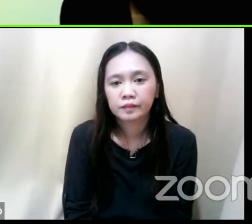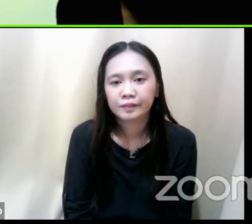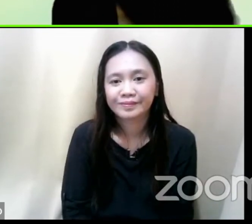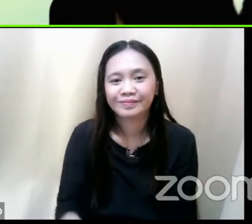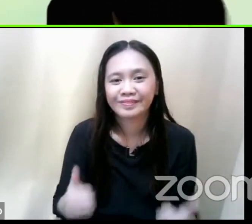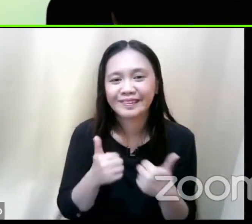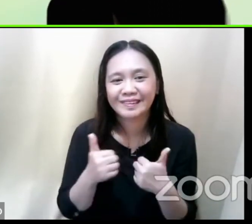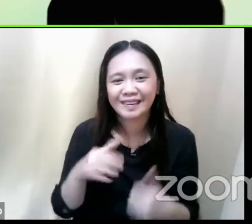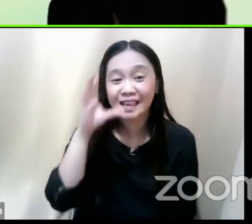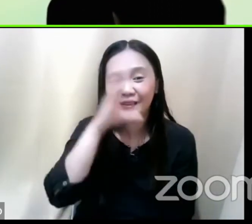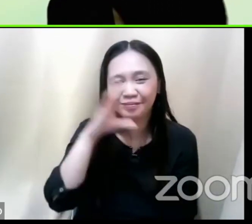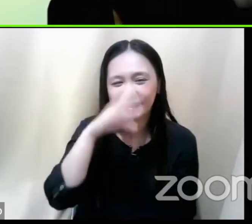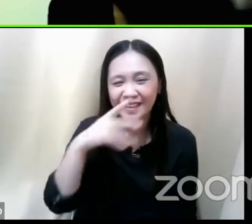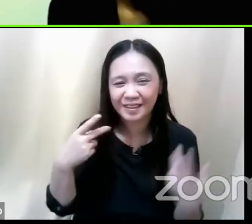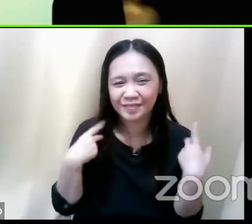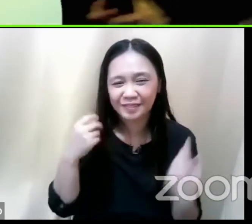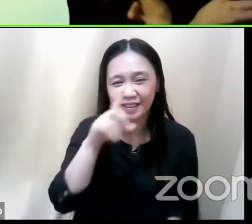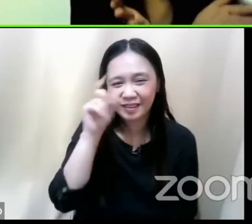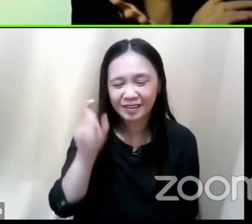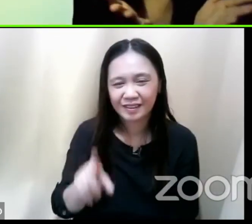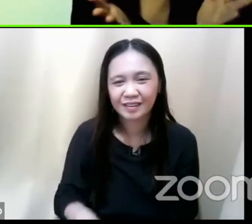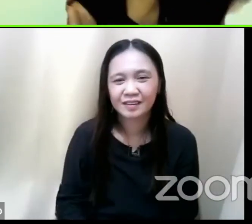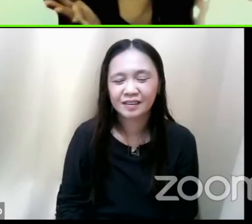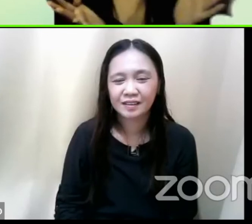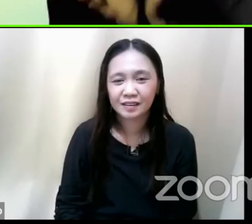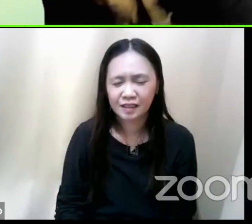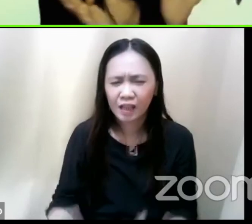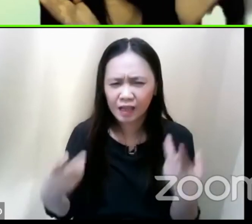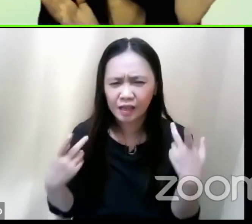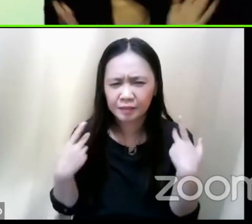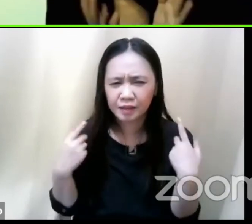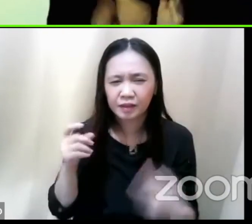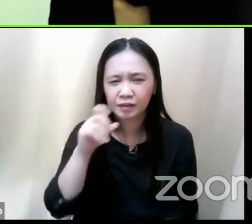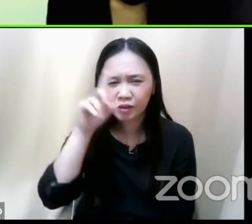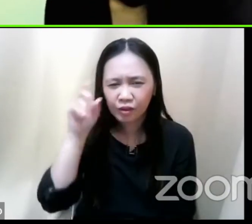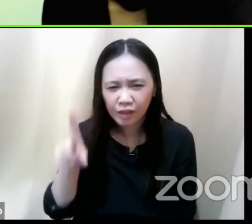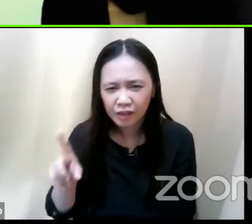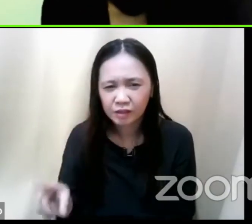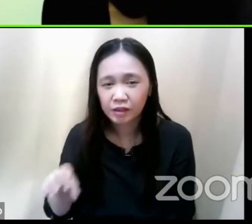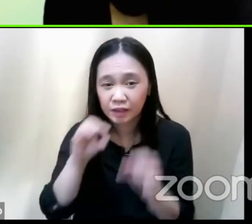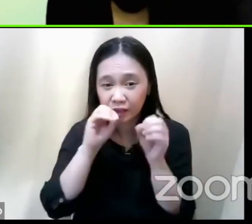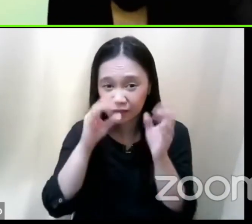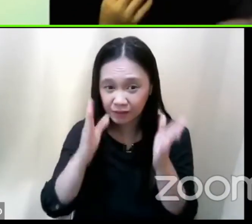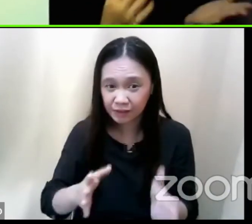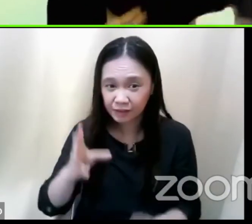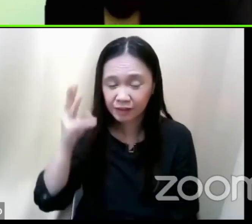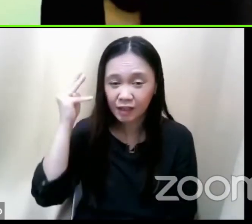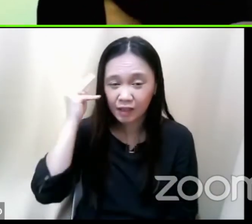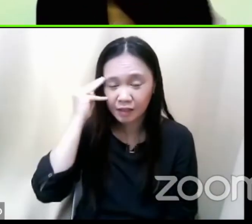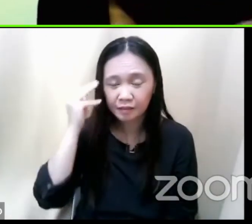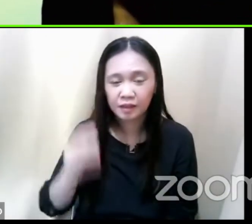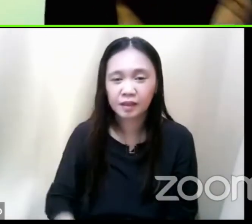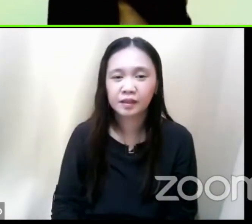Hanap pa po ako kung may mga tanong pa po sila. Meron pa po ba kayong mga tanong kay Teacher Mark? Pwede nyo po ilagay sa ating